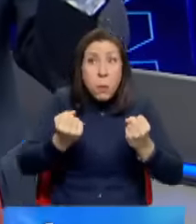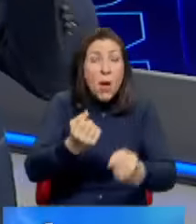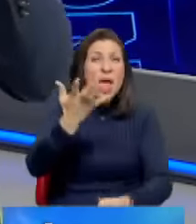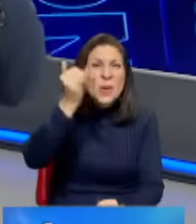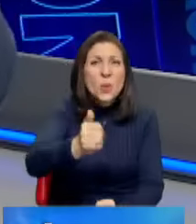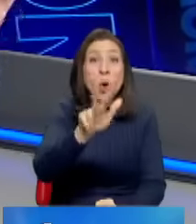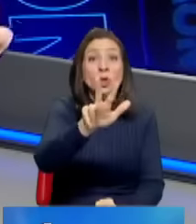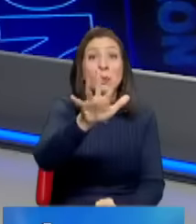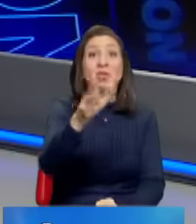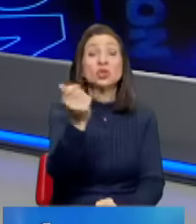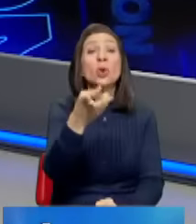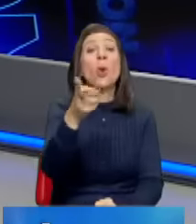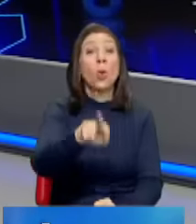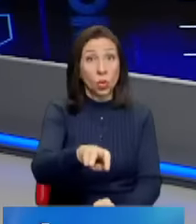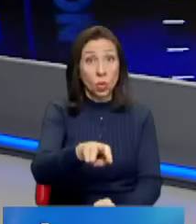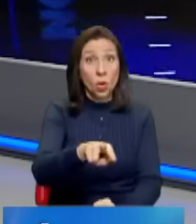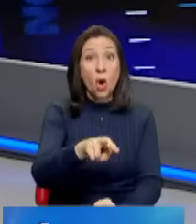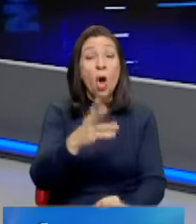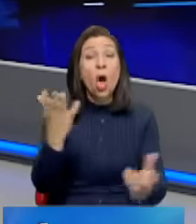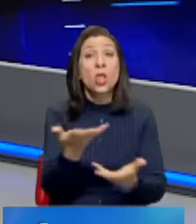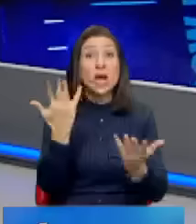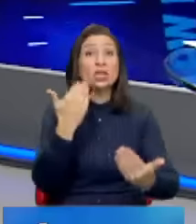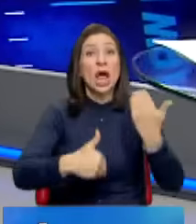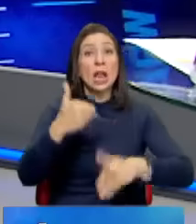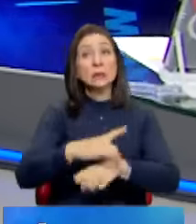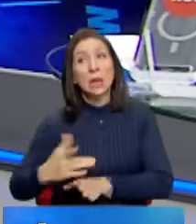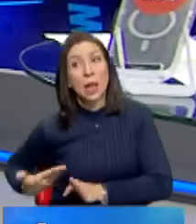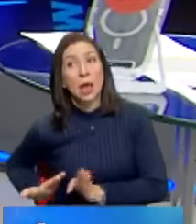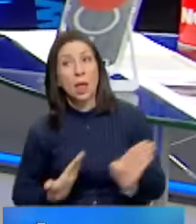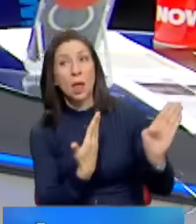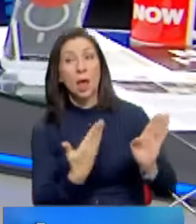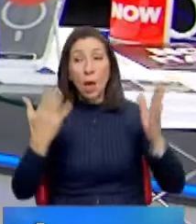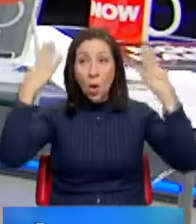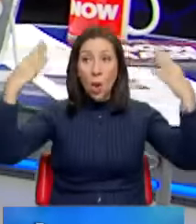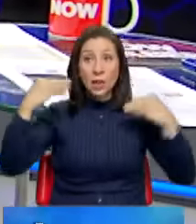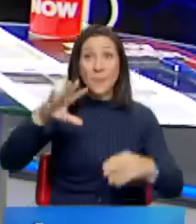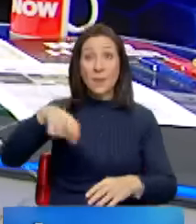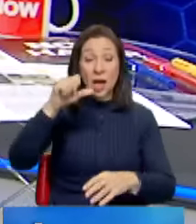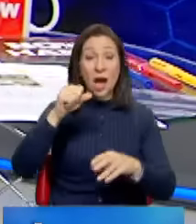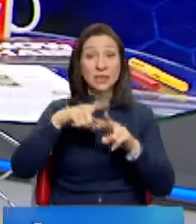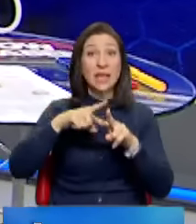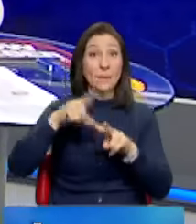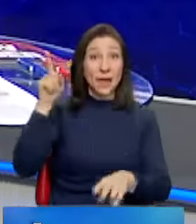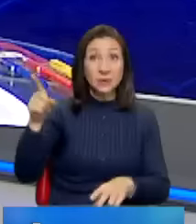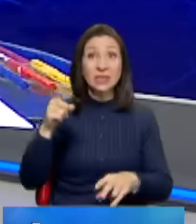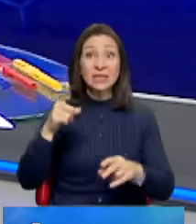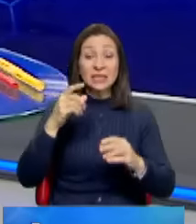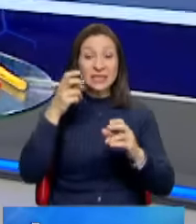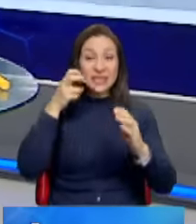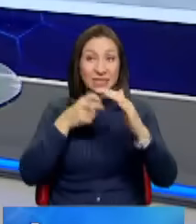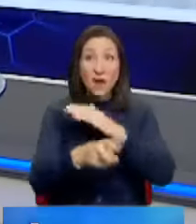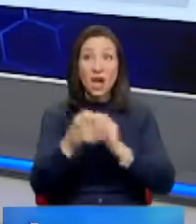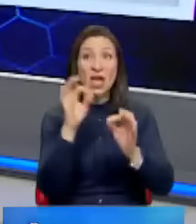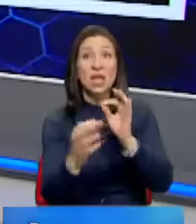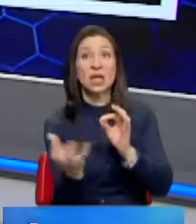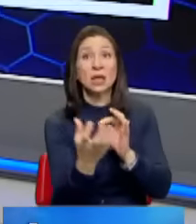kişi hayatını kaybetti. Onlarca yaralı var. Hollanda'nın başkenti Amsterdam'da ise tramvay ateşe